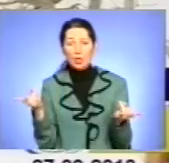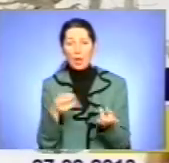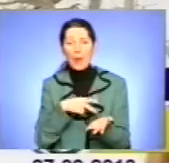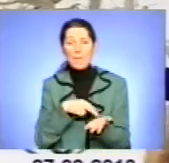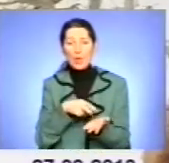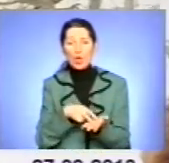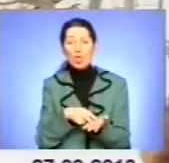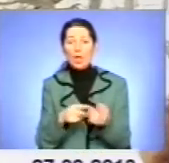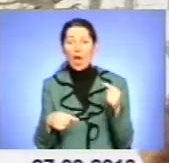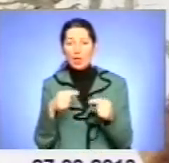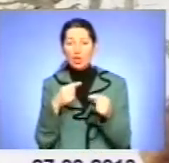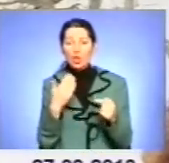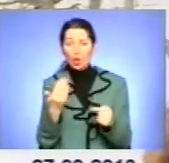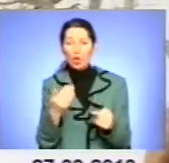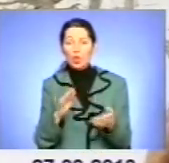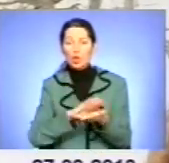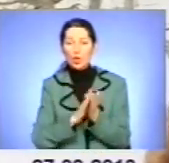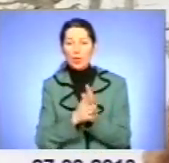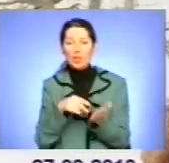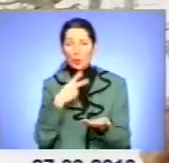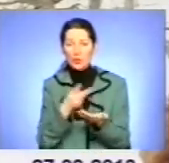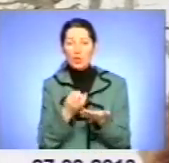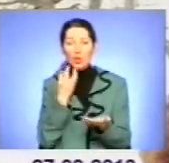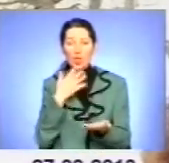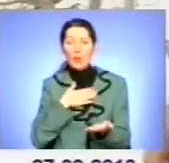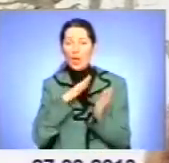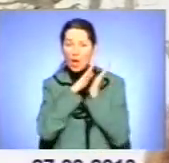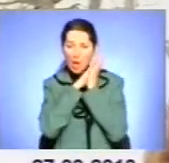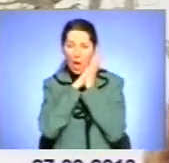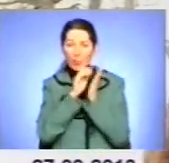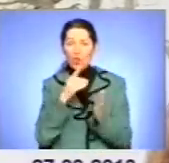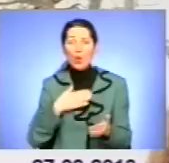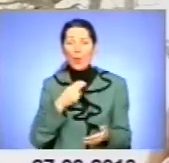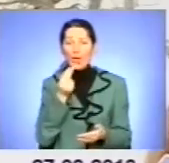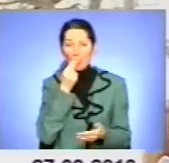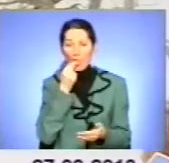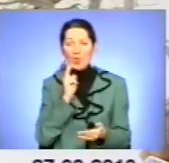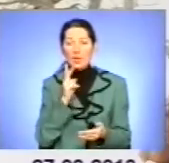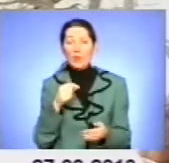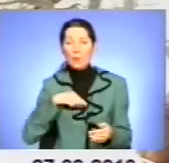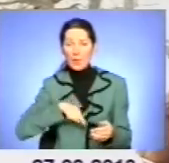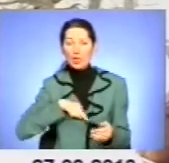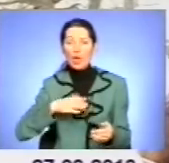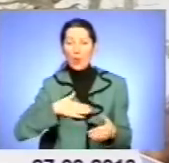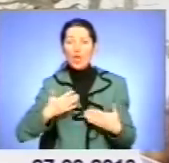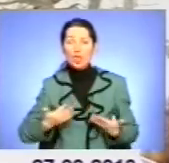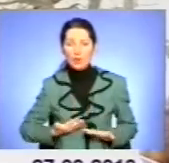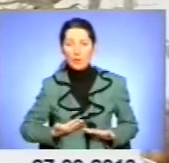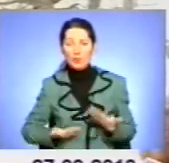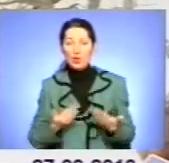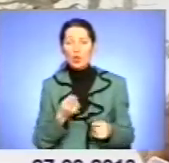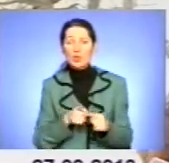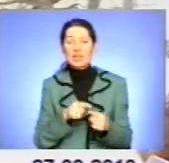підходити критично до тої ситуації, подивитися, коли ми лягаємо, що ми їмо і з яким настроєм ми живемо. Якщо тих